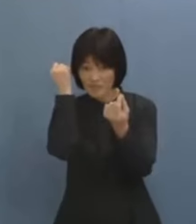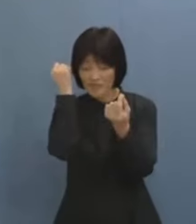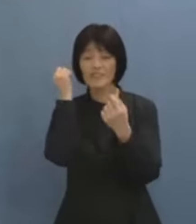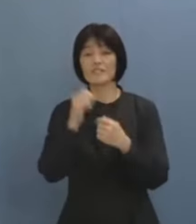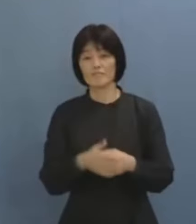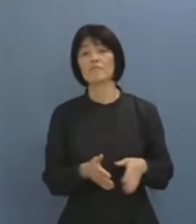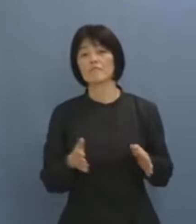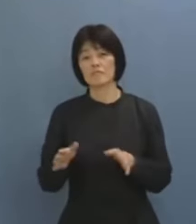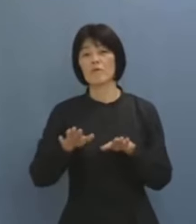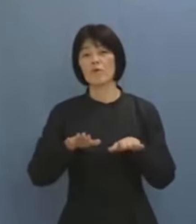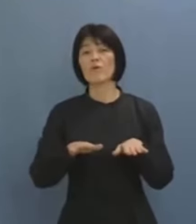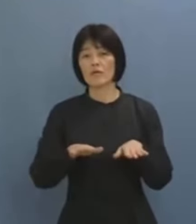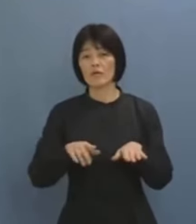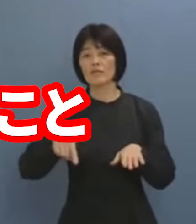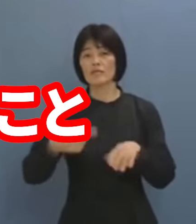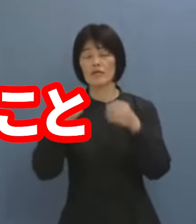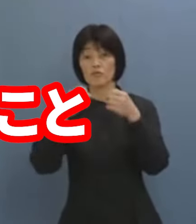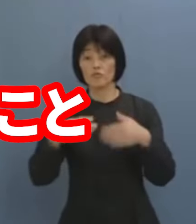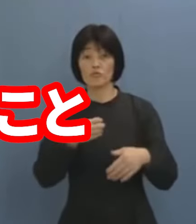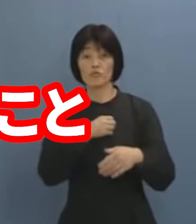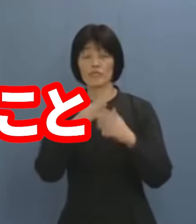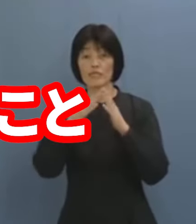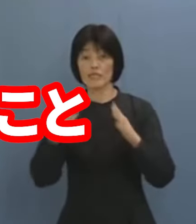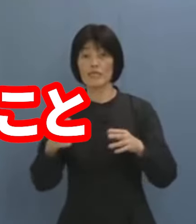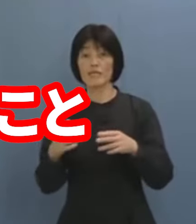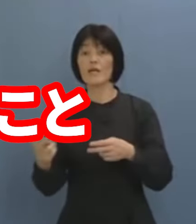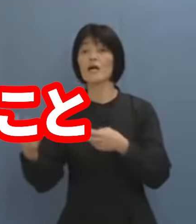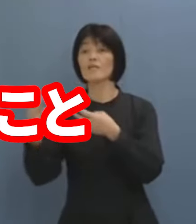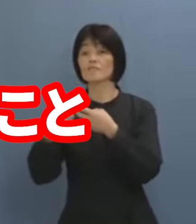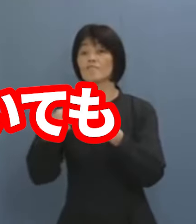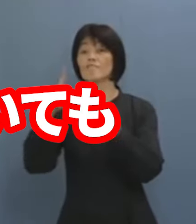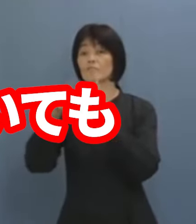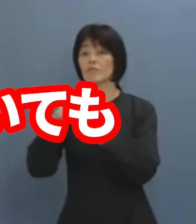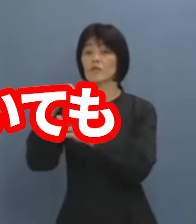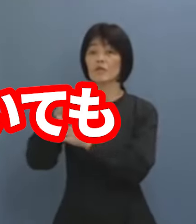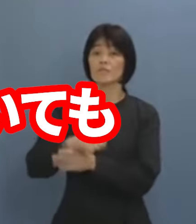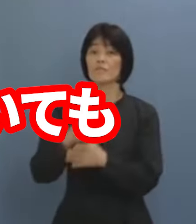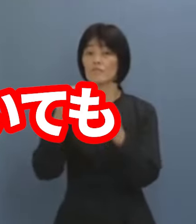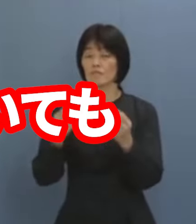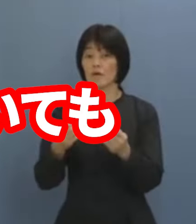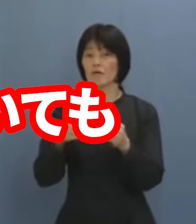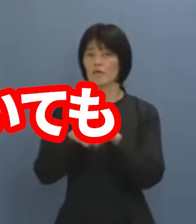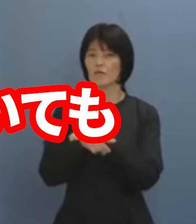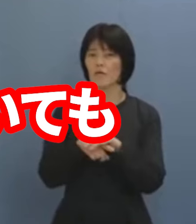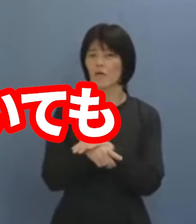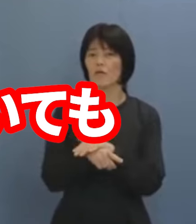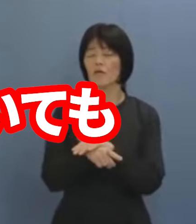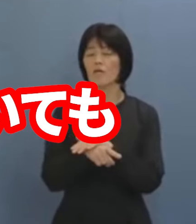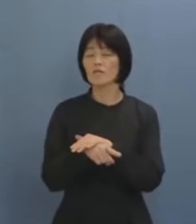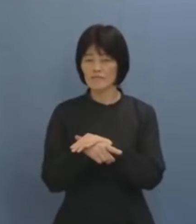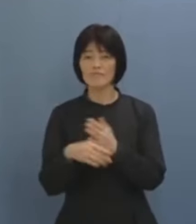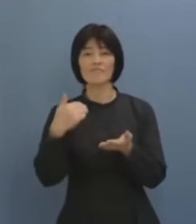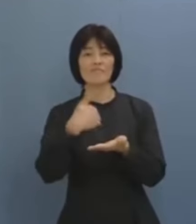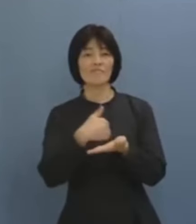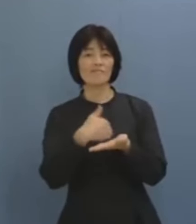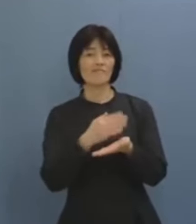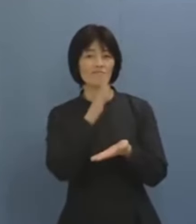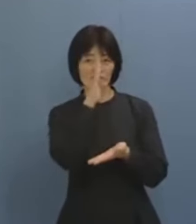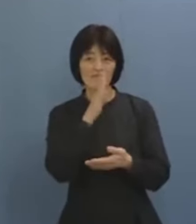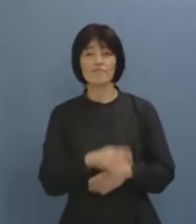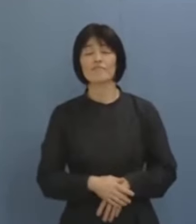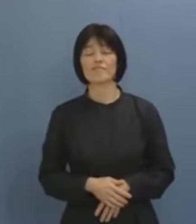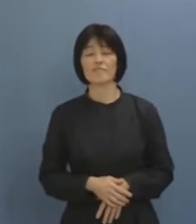回ですね、百条位で一転してそれを認められたということについて、この理由を教えていただいてもいいですか。 はい、あ